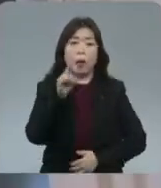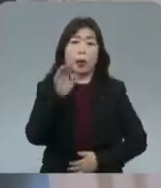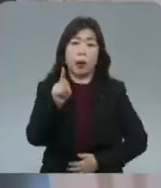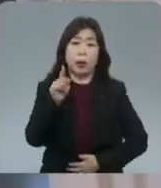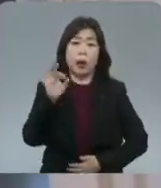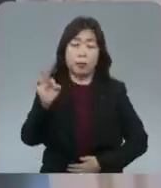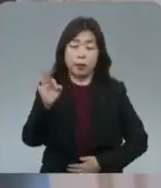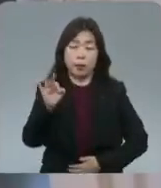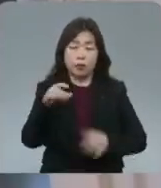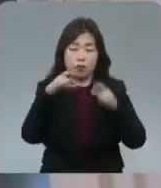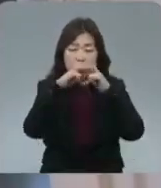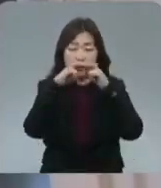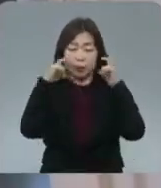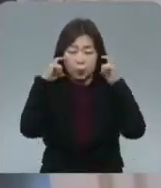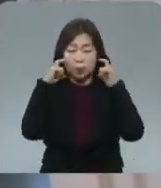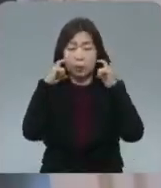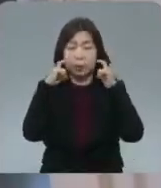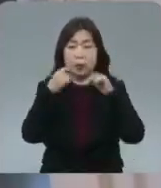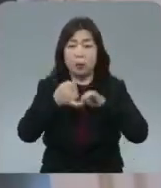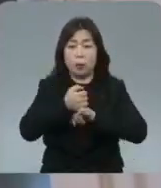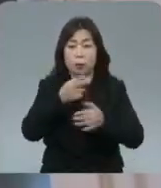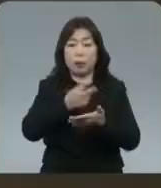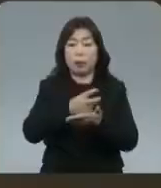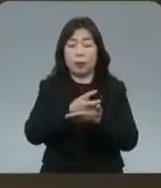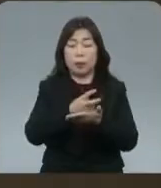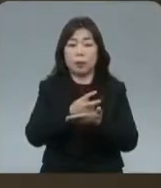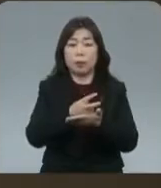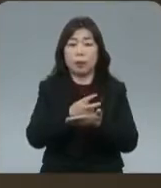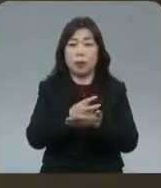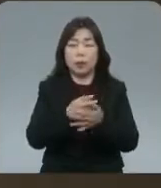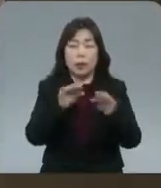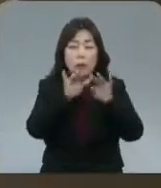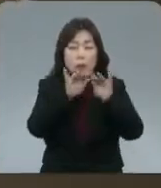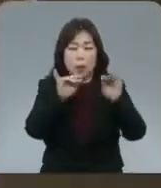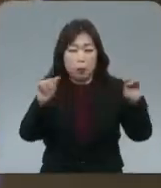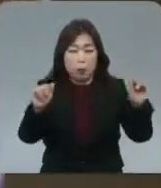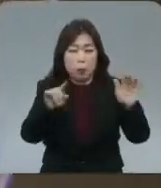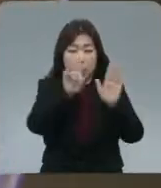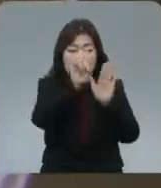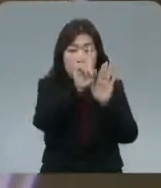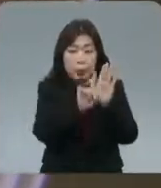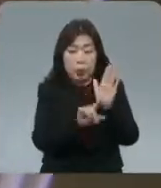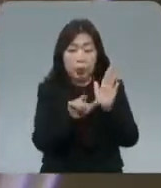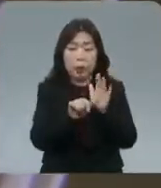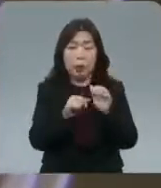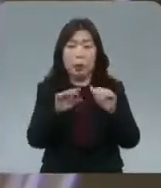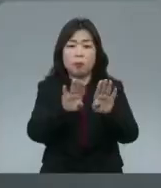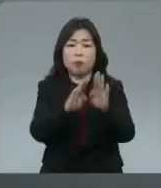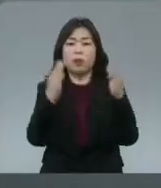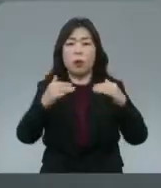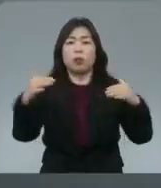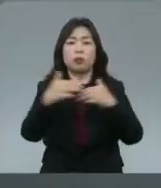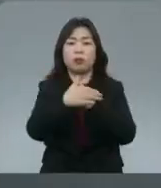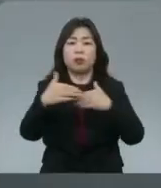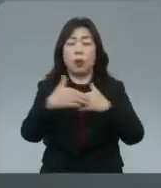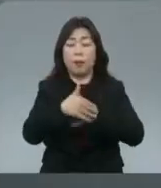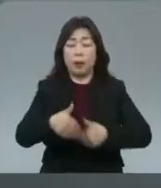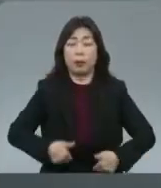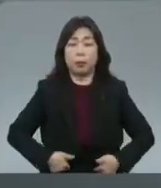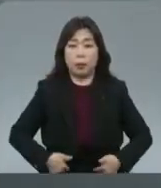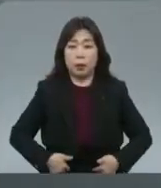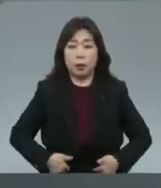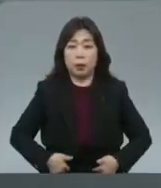активизации работы угольных электростанций на территории страны 17 декабря ожидается постепенное